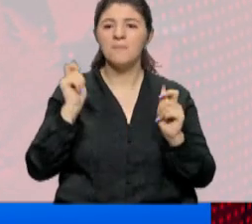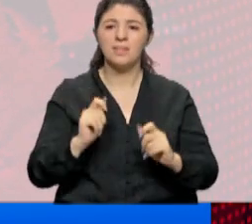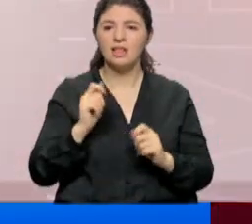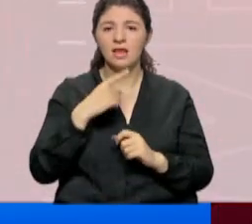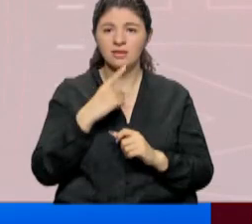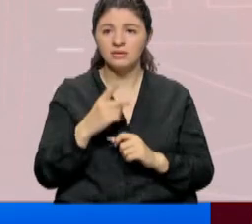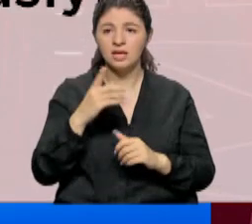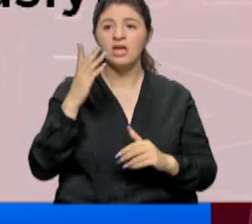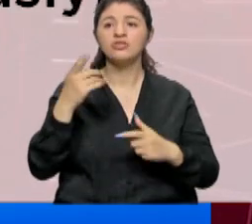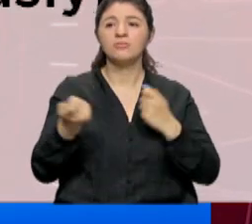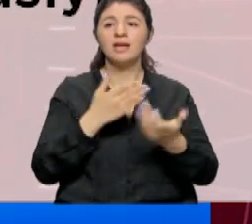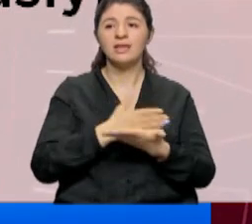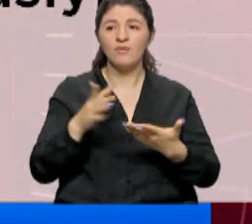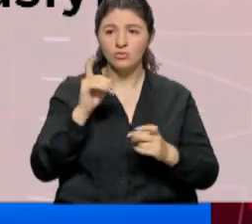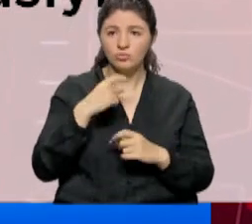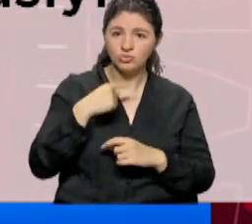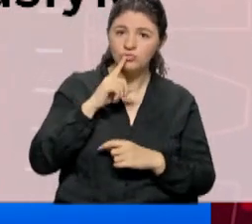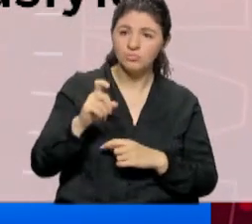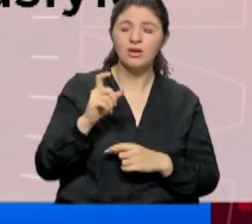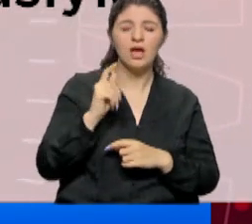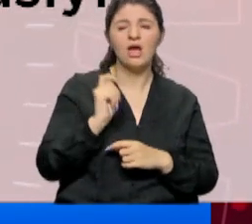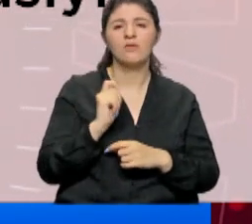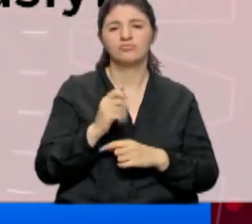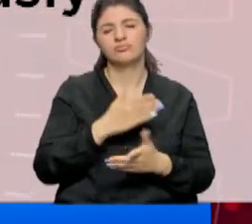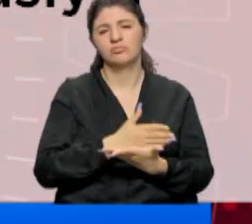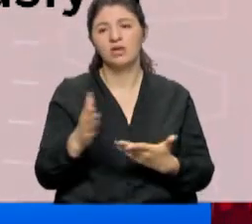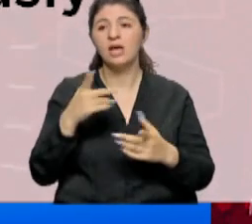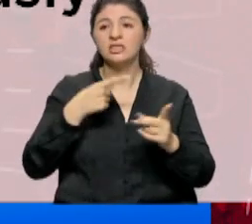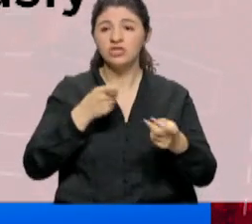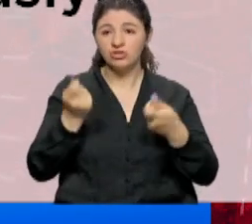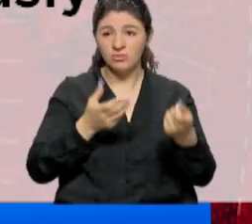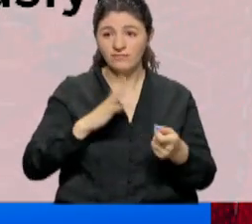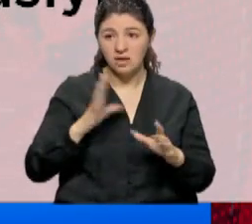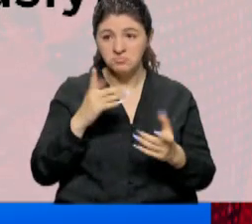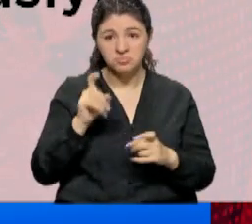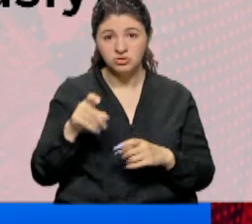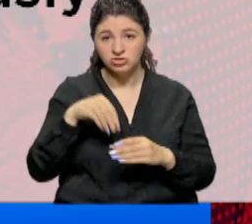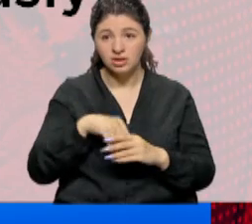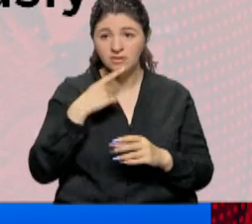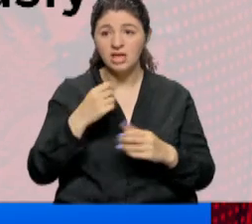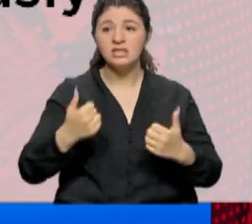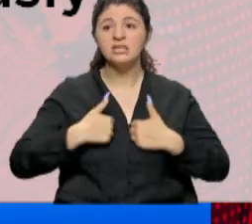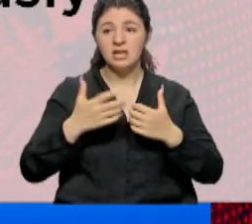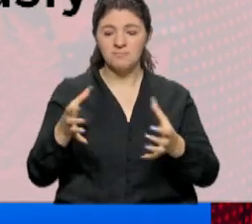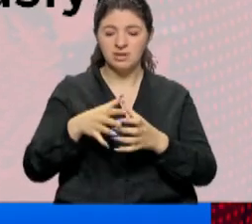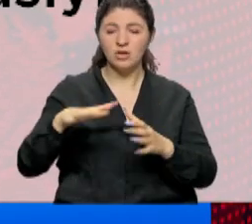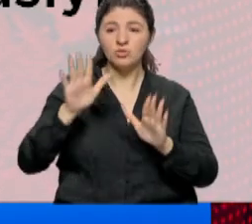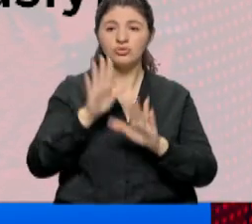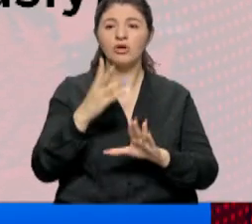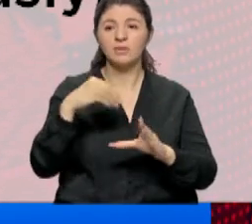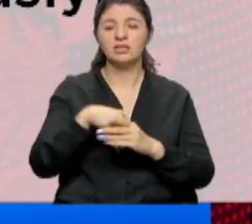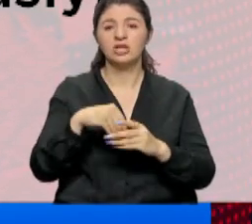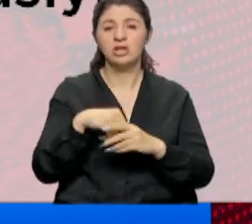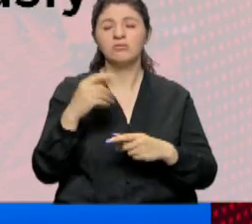yapılmış dedi çalışmalar devam ediyor mu devam ediyor dedi silahlı çalışmalar var mı acaba bunun içinde dedin zırhlı birliklerin